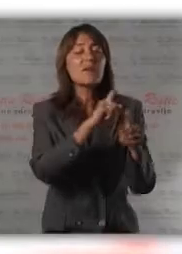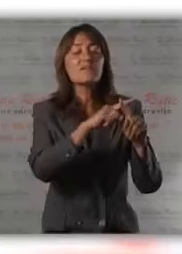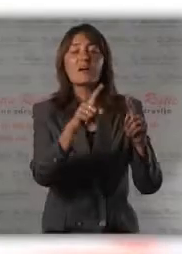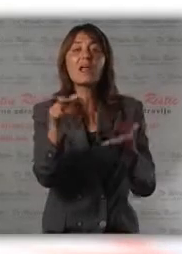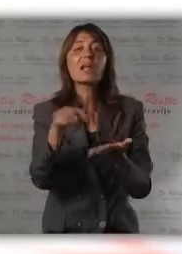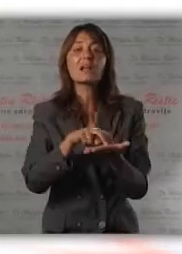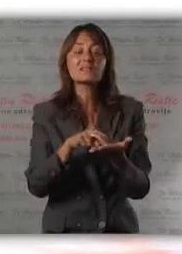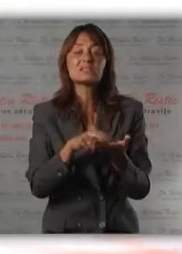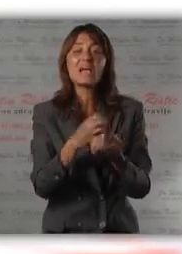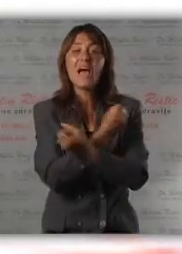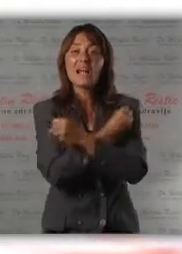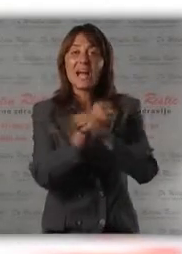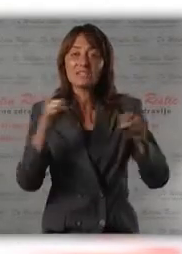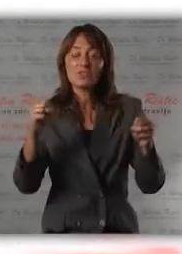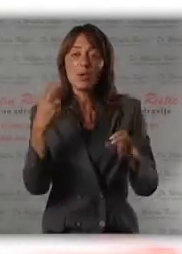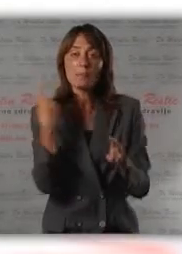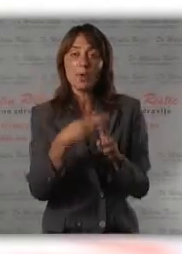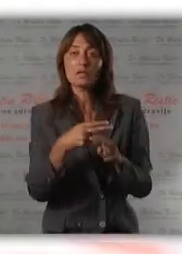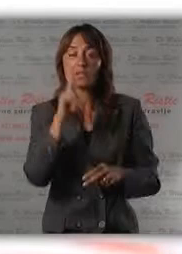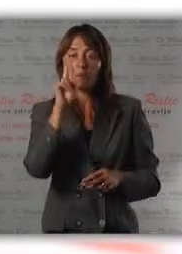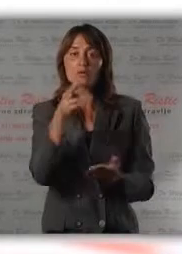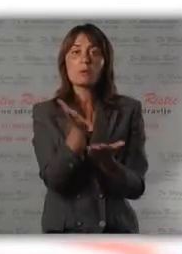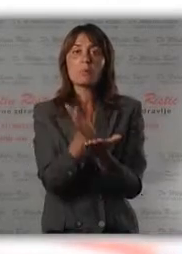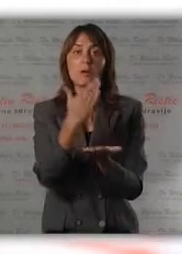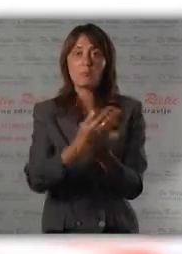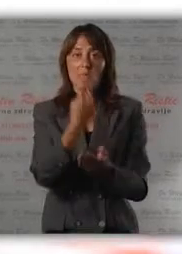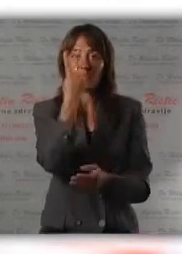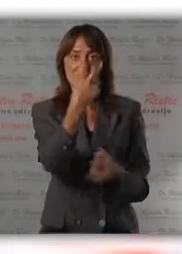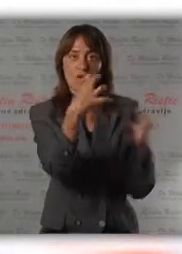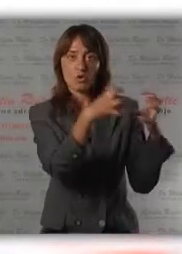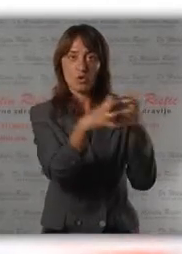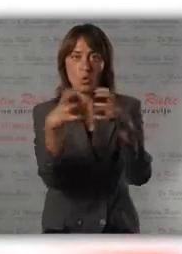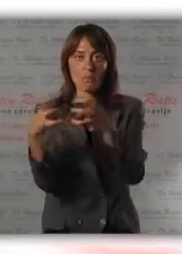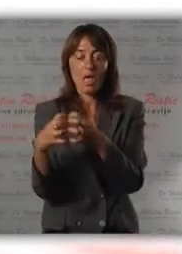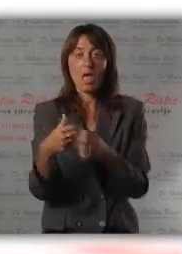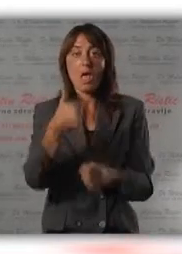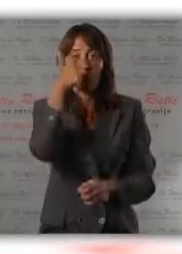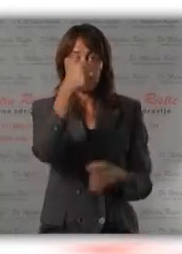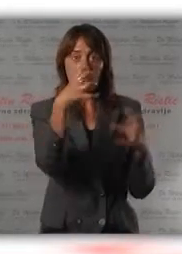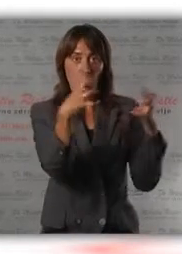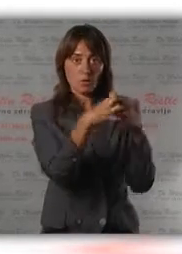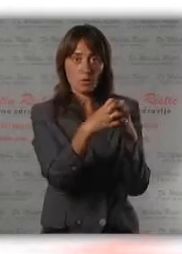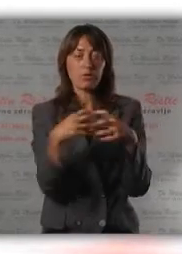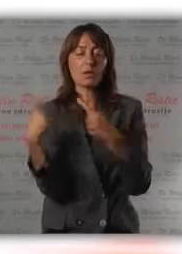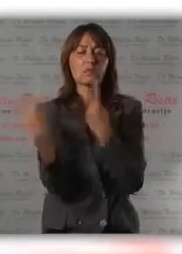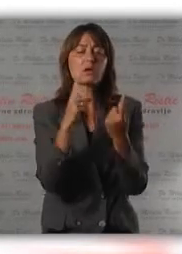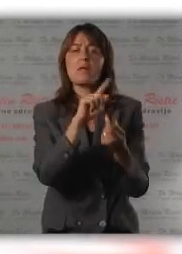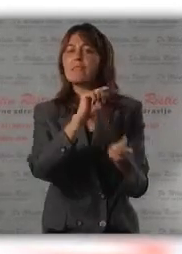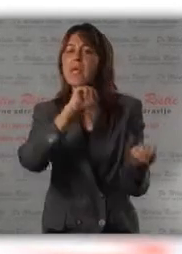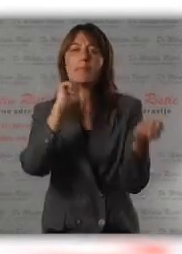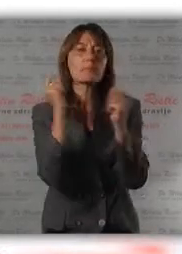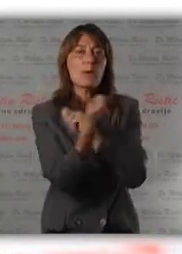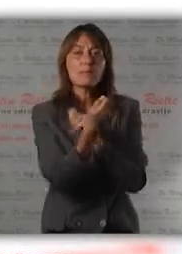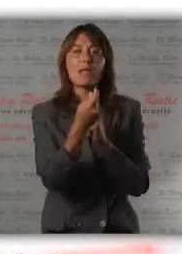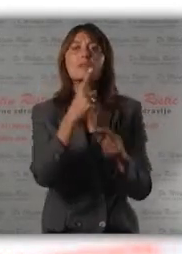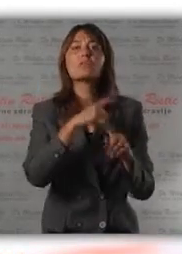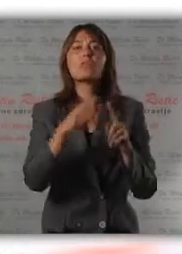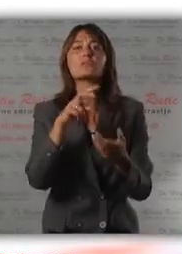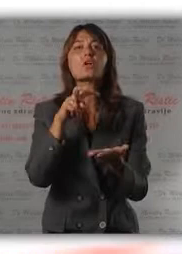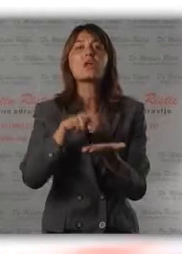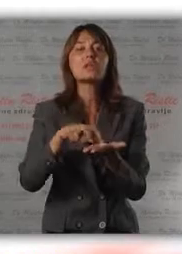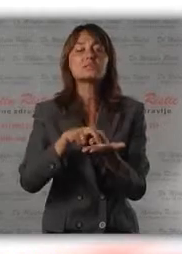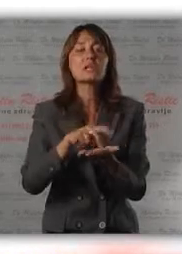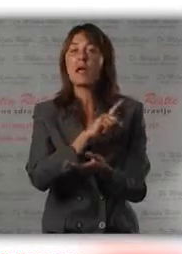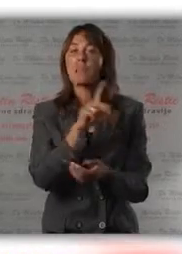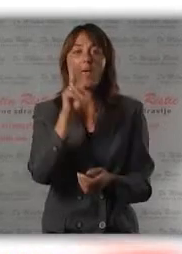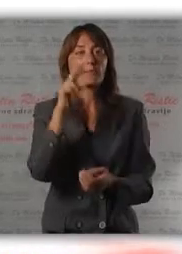faktore rizika za razvoj koronarne bolesti možemo da podelimo na dve grupe. U prvoj grupi se nalaze nepromenjivi faktori rizika